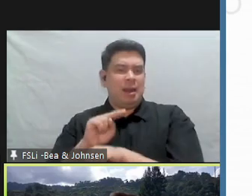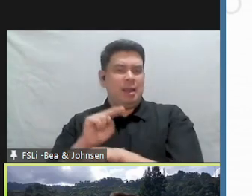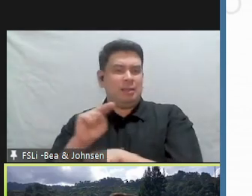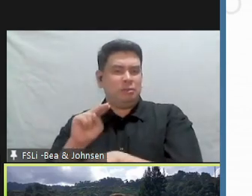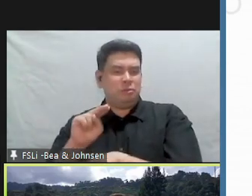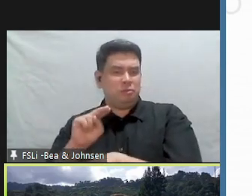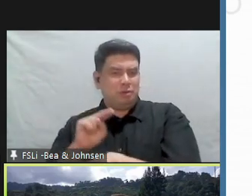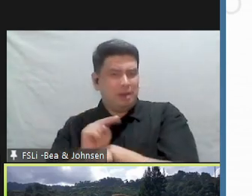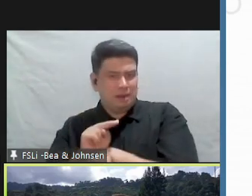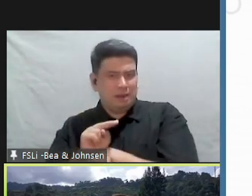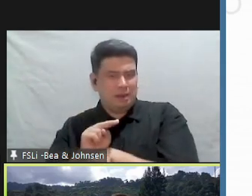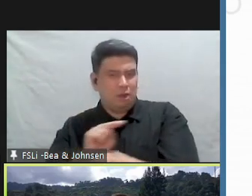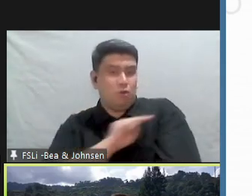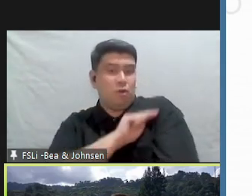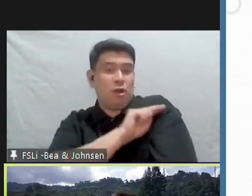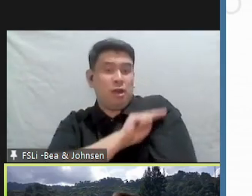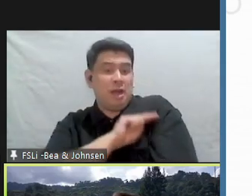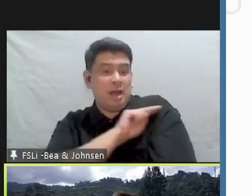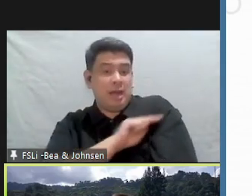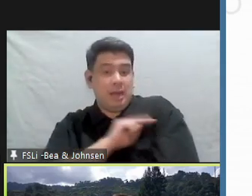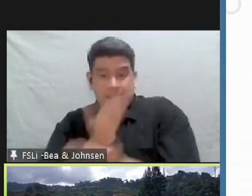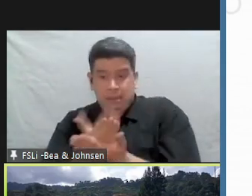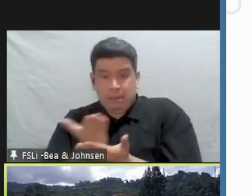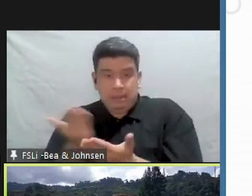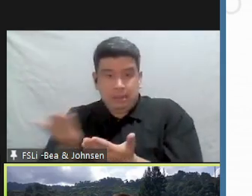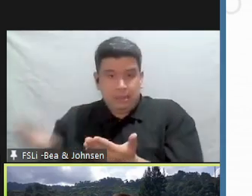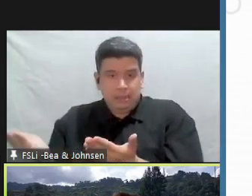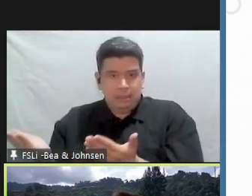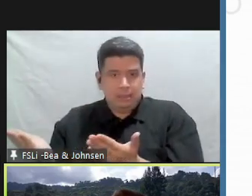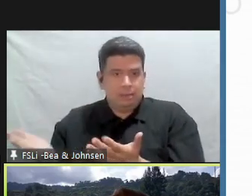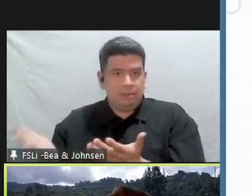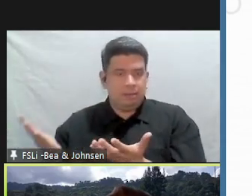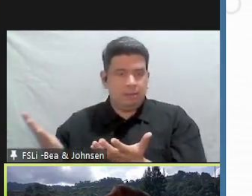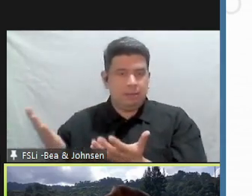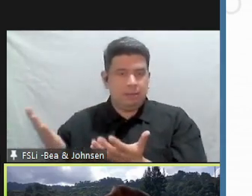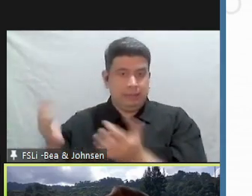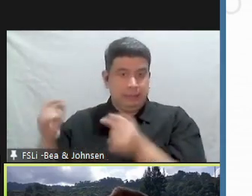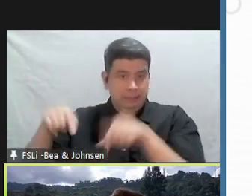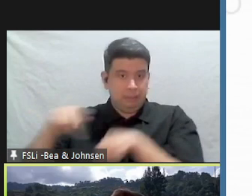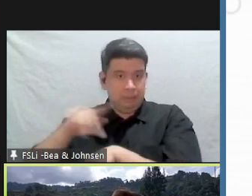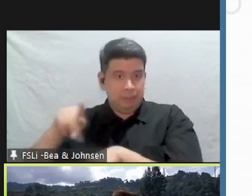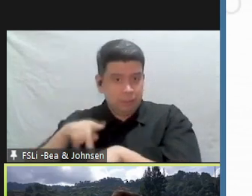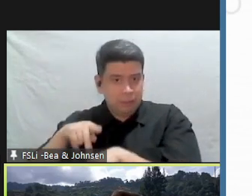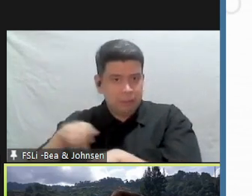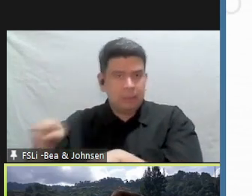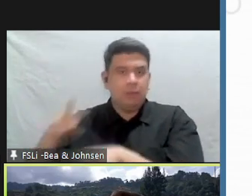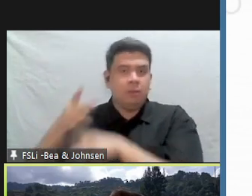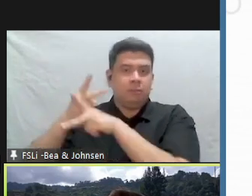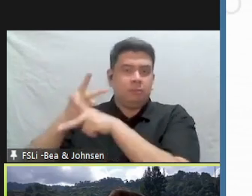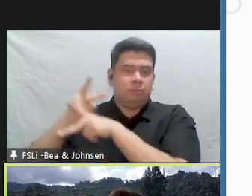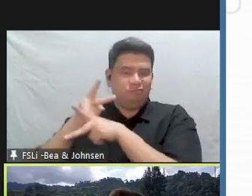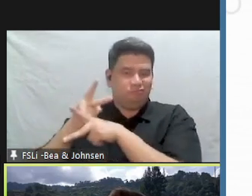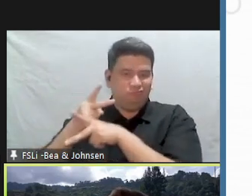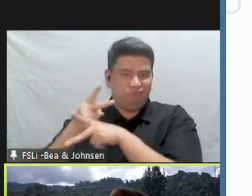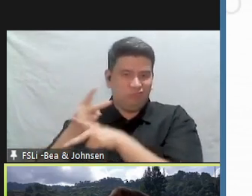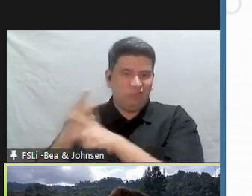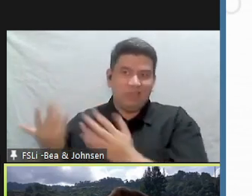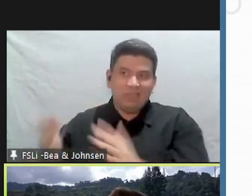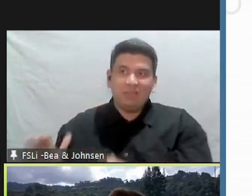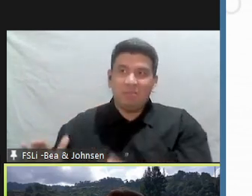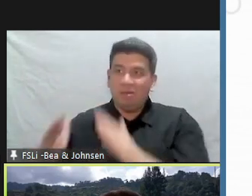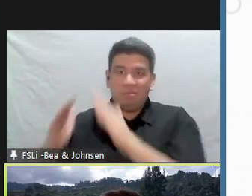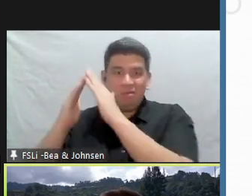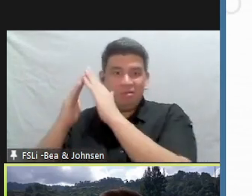mga you know, yung mga punong kahoy. Sila ang nagbabantay dito at gustong gamitin ito, ano, ng